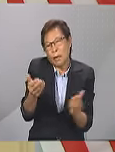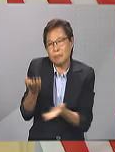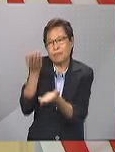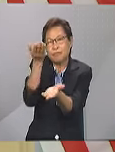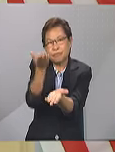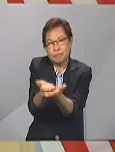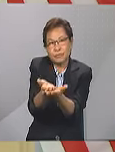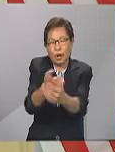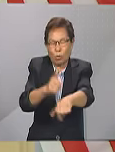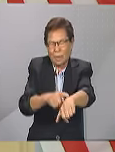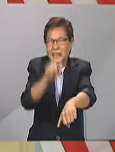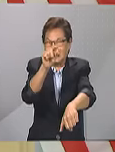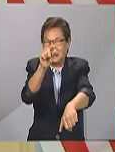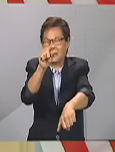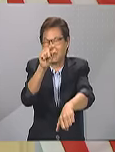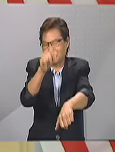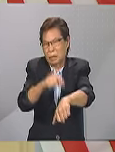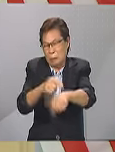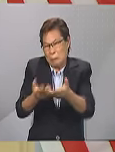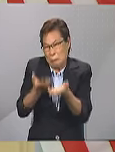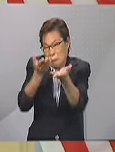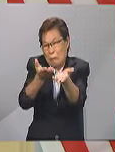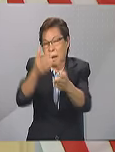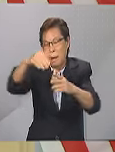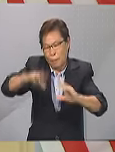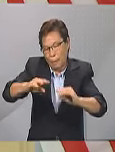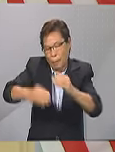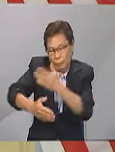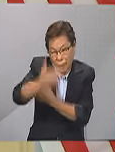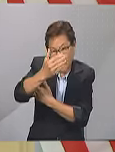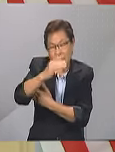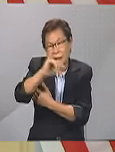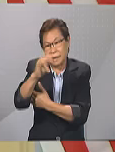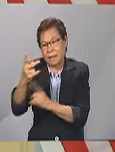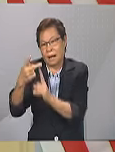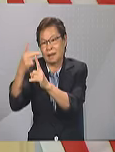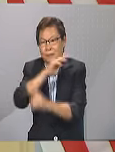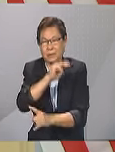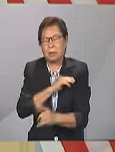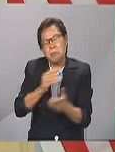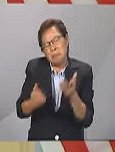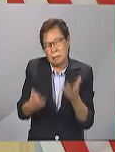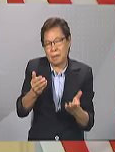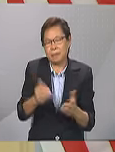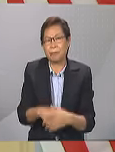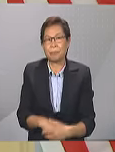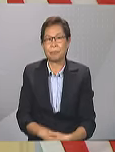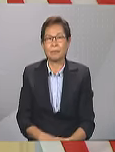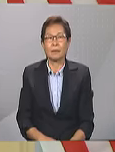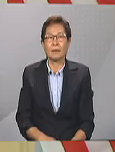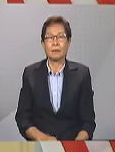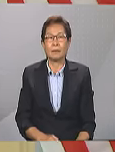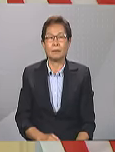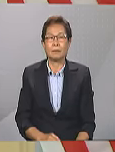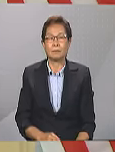dibentangkan dalam waktu terdekat di besar pagi dateng konservasi menteri-menteri ah ah